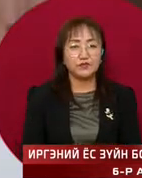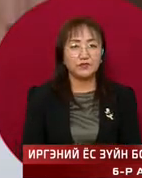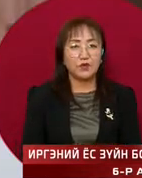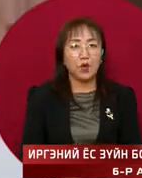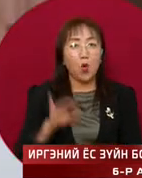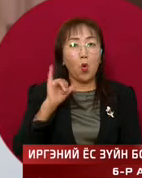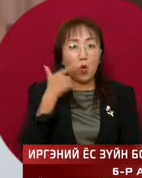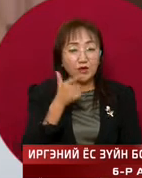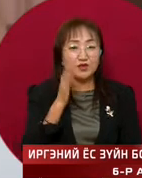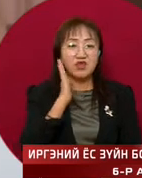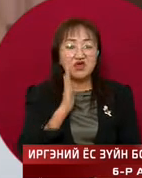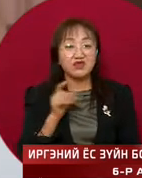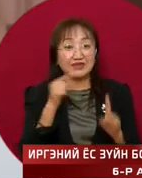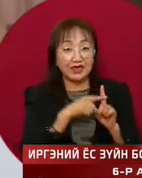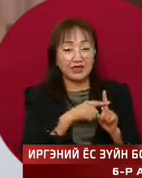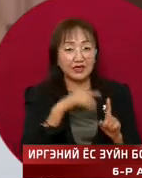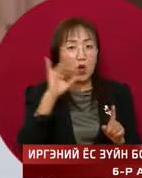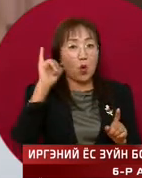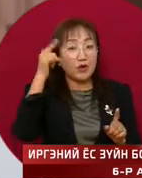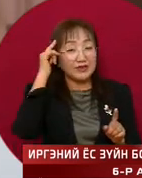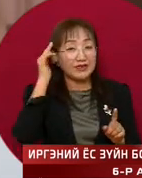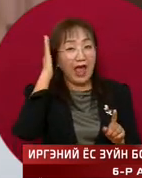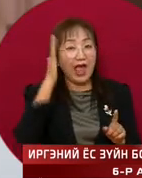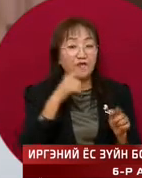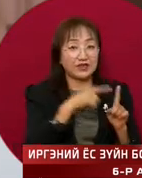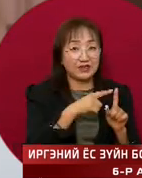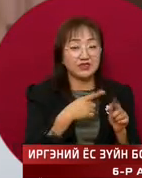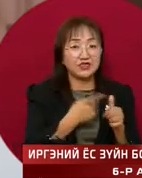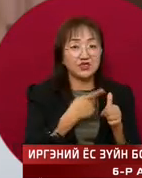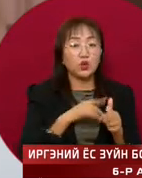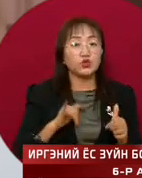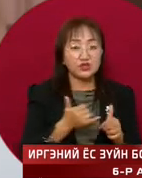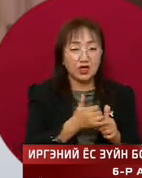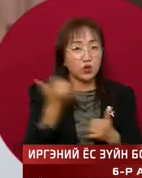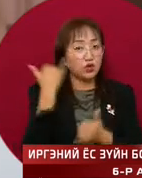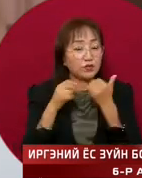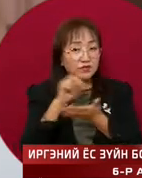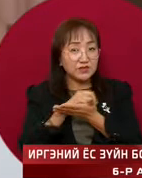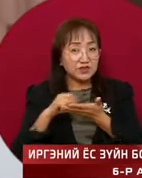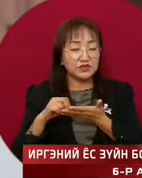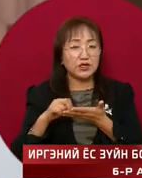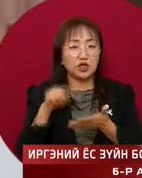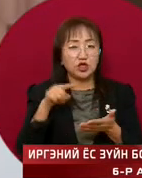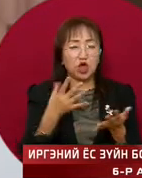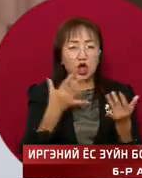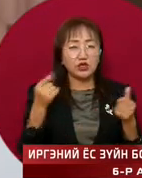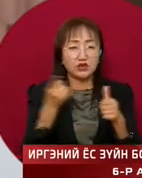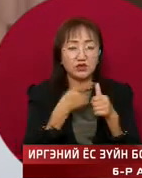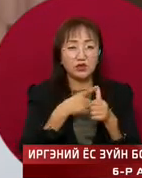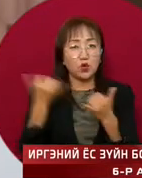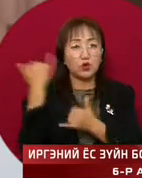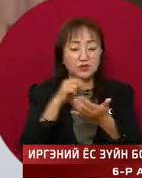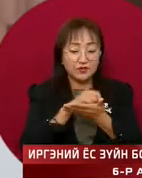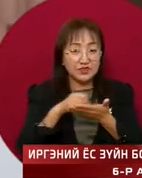Ураг гэдэг нь эхийн талыг, уг гэдэг нь эцгийн талыг нэрлэдэг учраас удам судрын бичээсийг энэ олон нэр уламжлалт